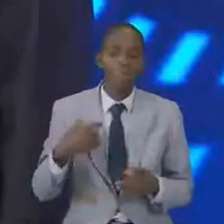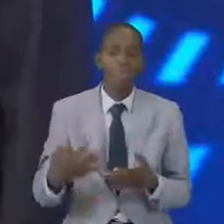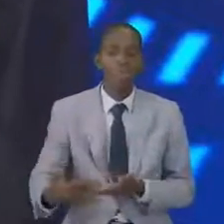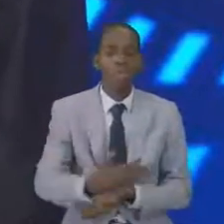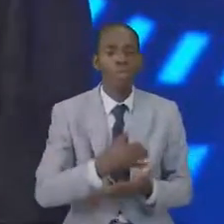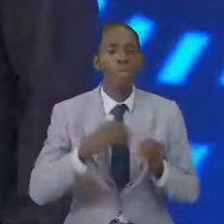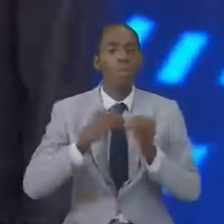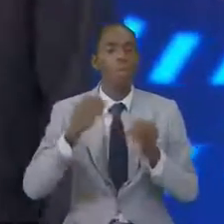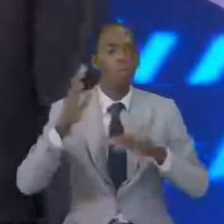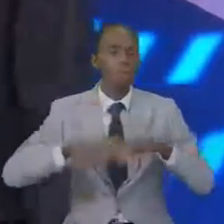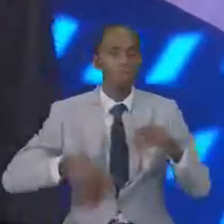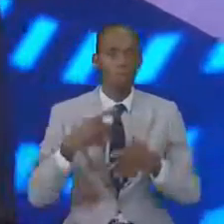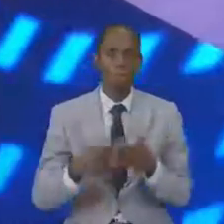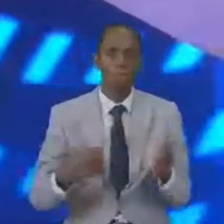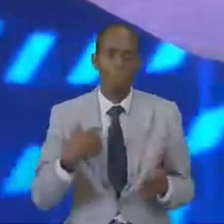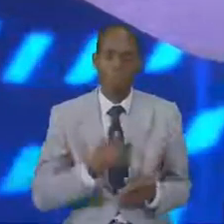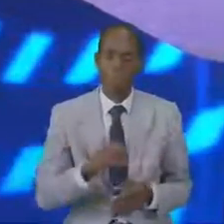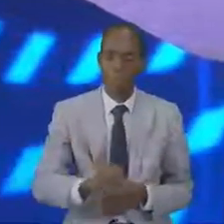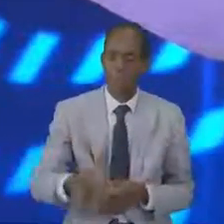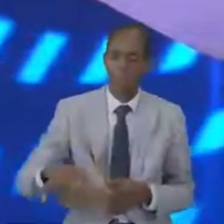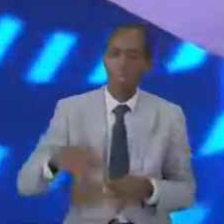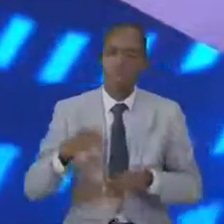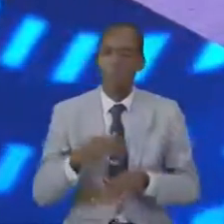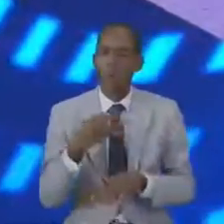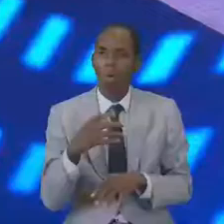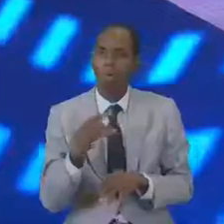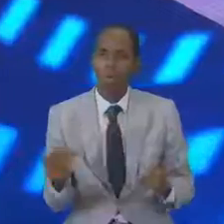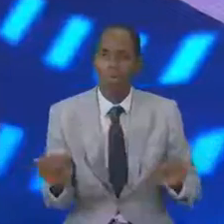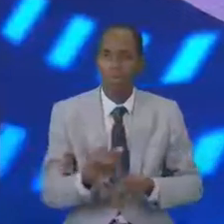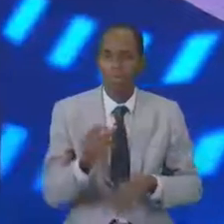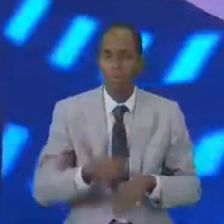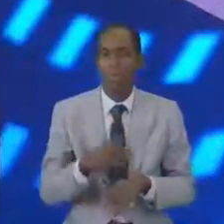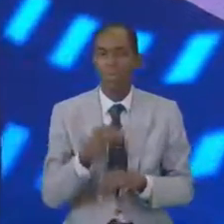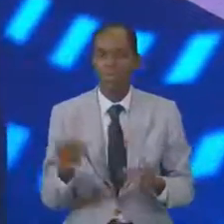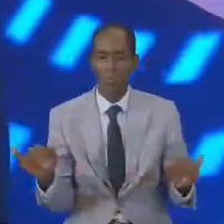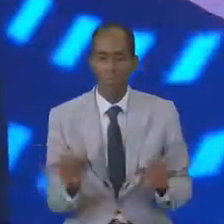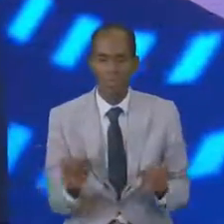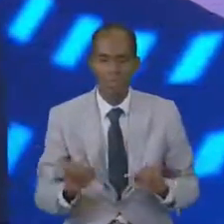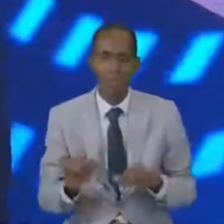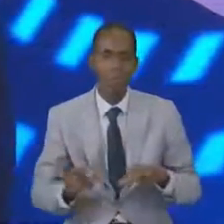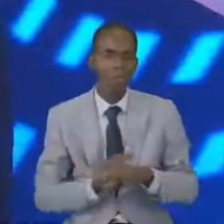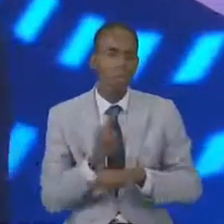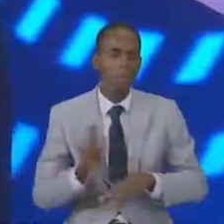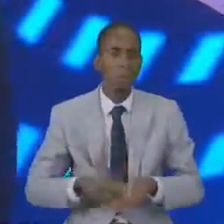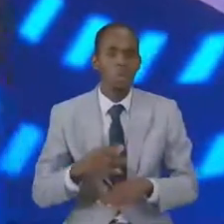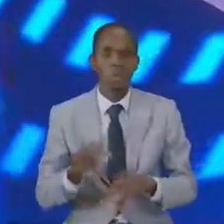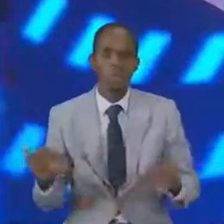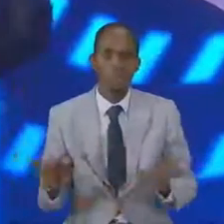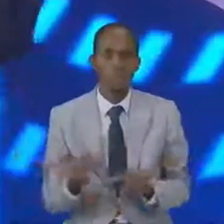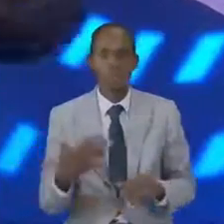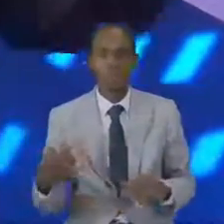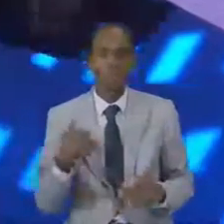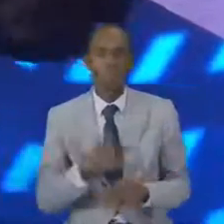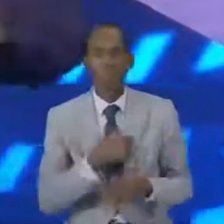nous ne sommes pas ce que nous sommes en réalité mais nous moissonnons au-delà de ce que nous avons semé de la même semence que nous avons